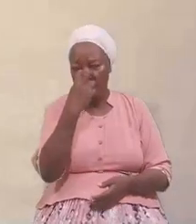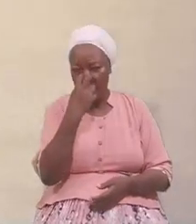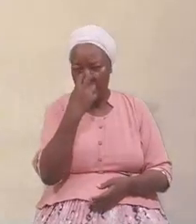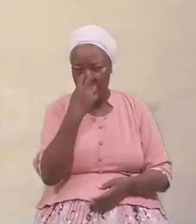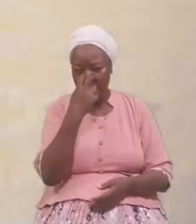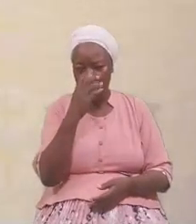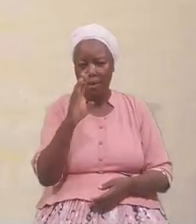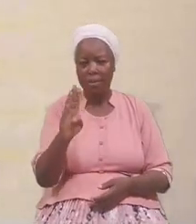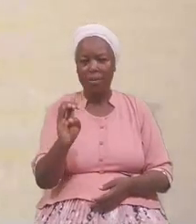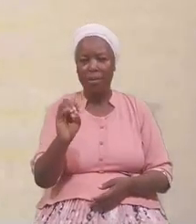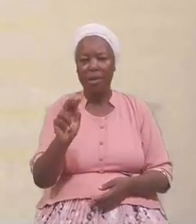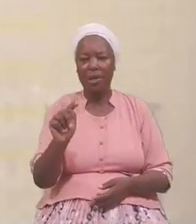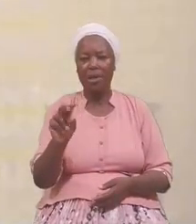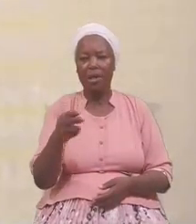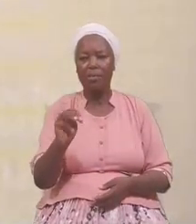Le fils